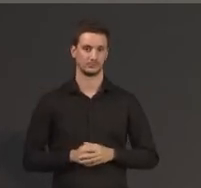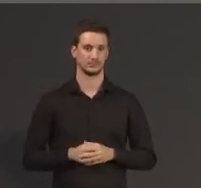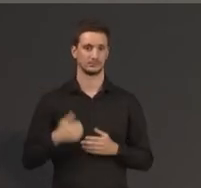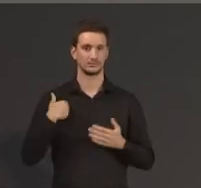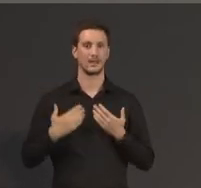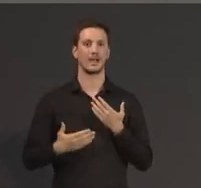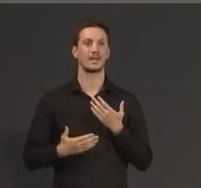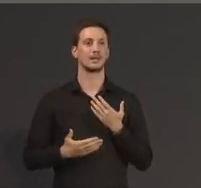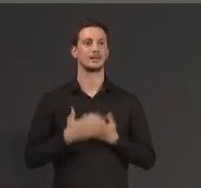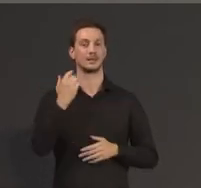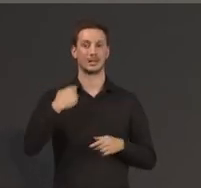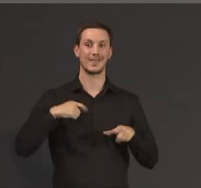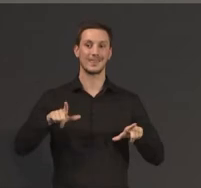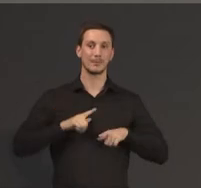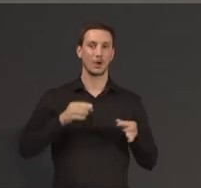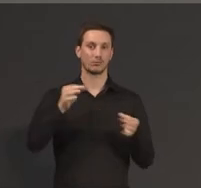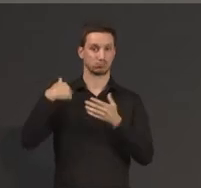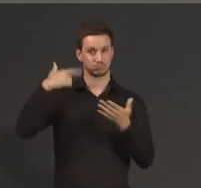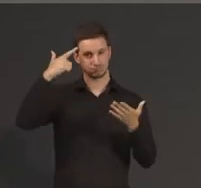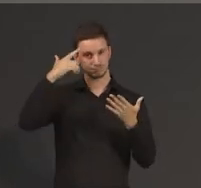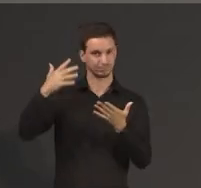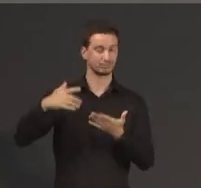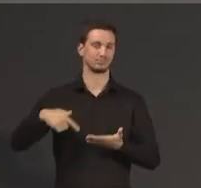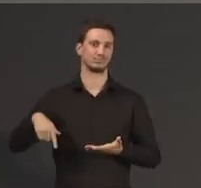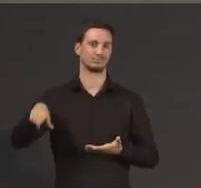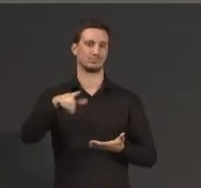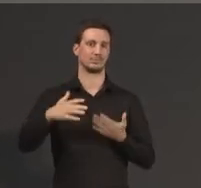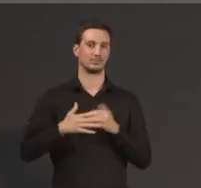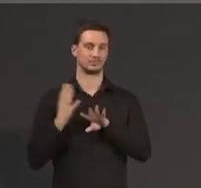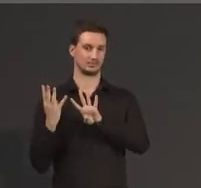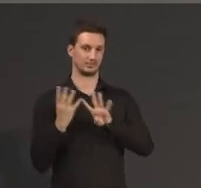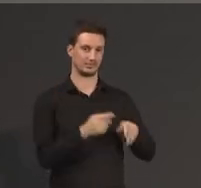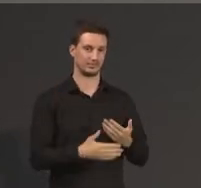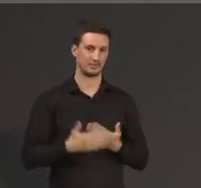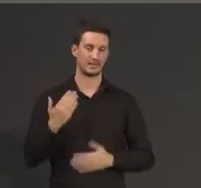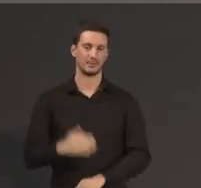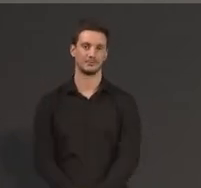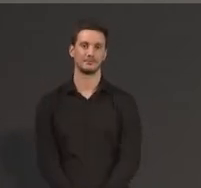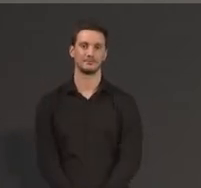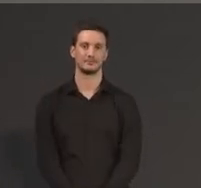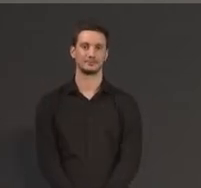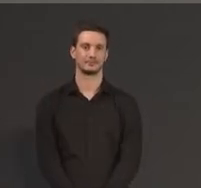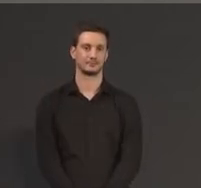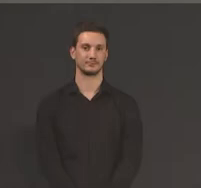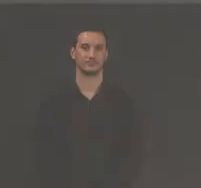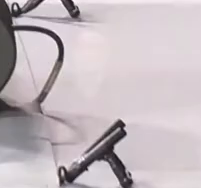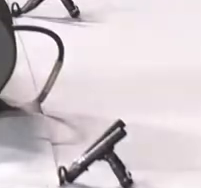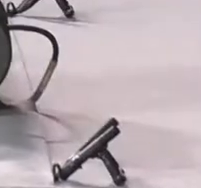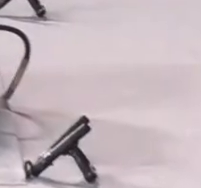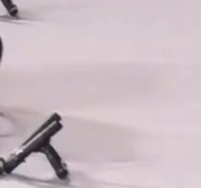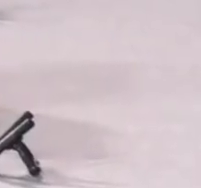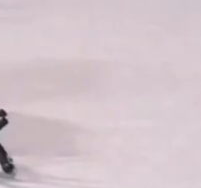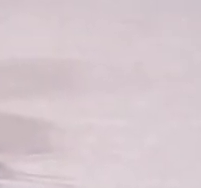recollir el seu diploma commemoratiu Victoria Abollo Moreno,